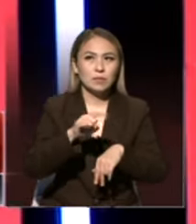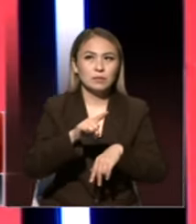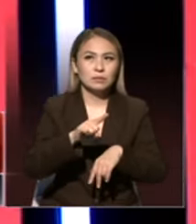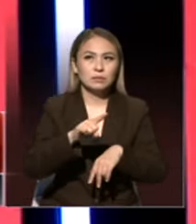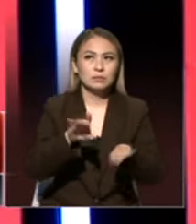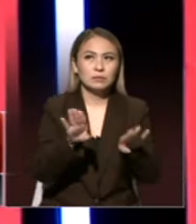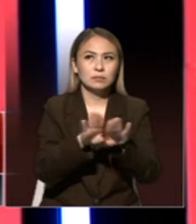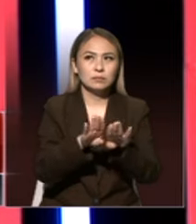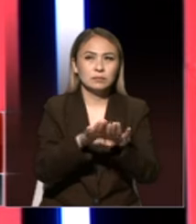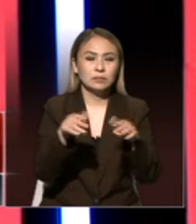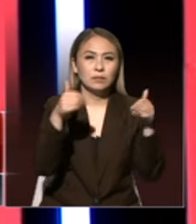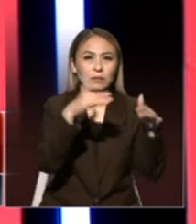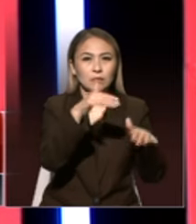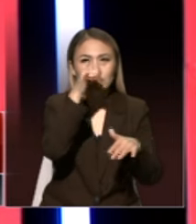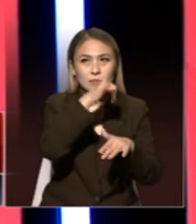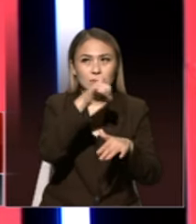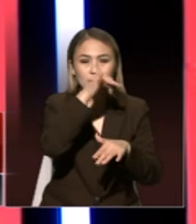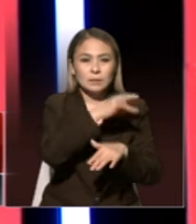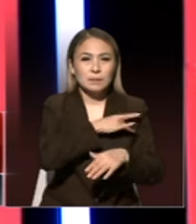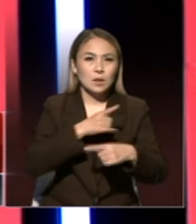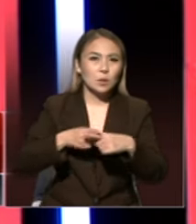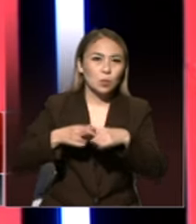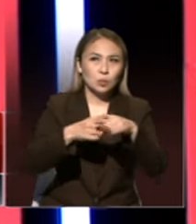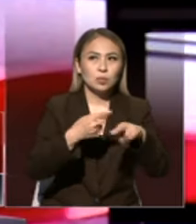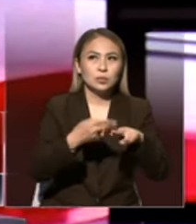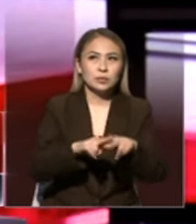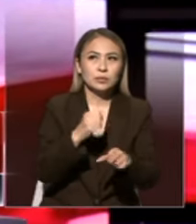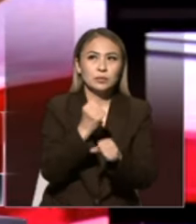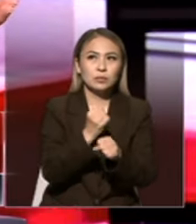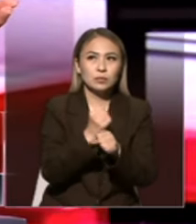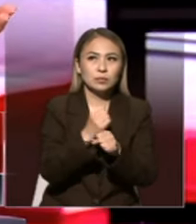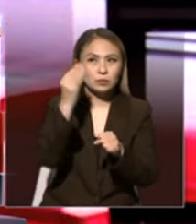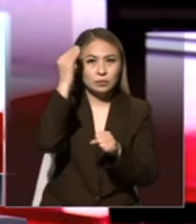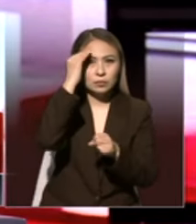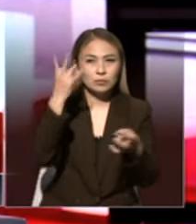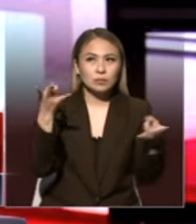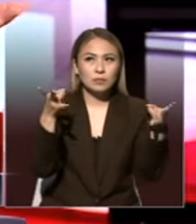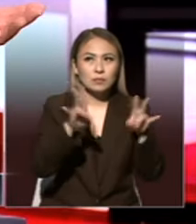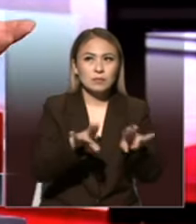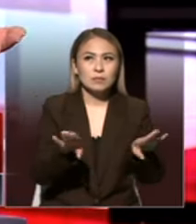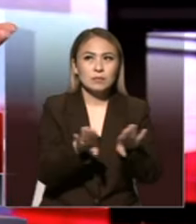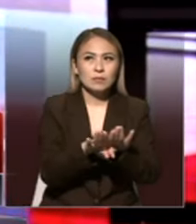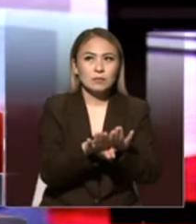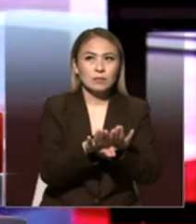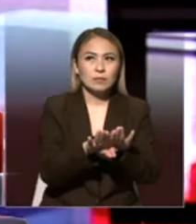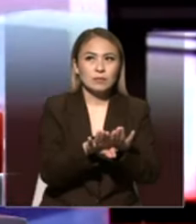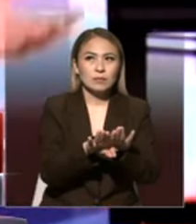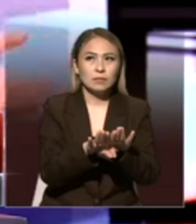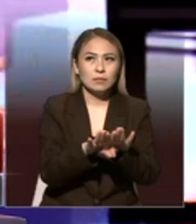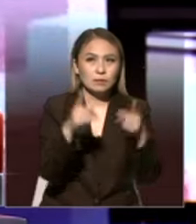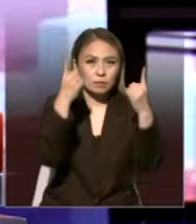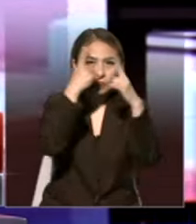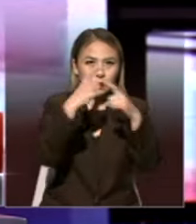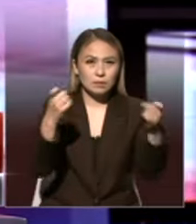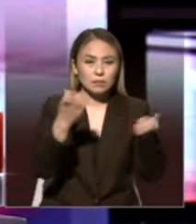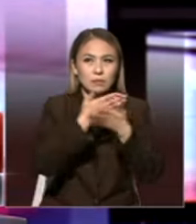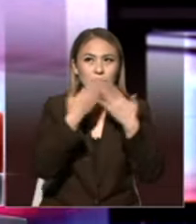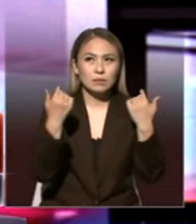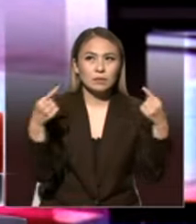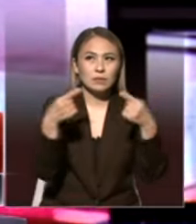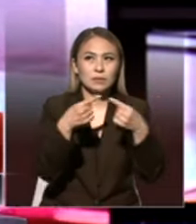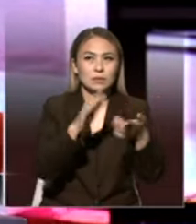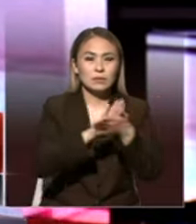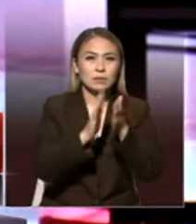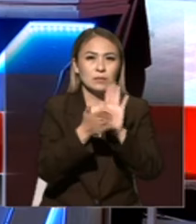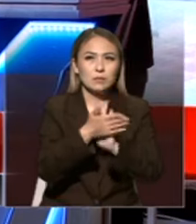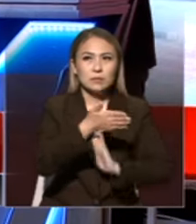амалсыздан ана өтпей қалғаннан кейін, Беларусь өтпей қалғаннан кейін сондай істепватыр деген ой келеді. Бұл жерде көрдіңіз бе? Ақпарат жоқ. Нақтылық осы